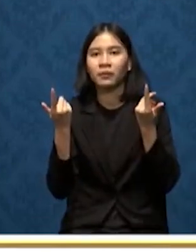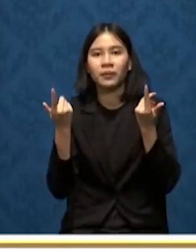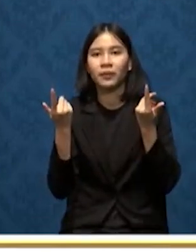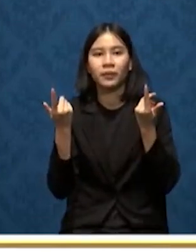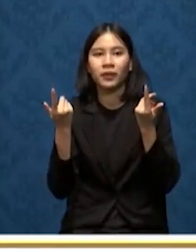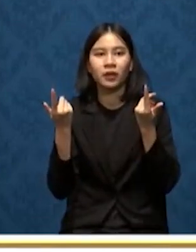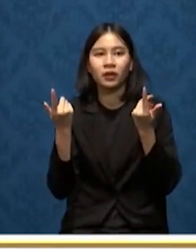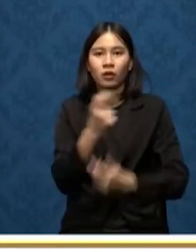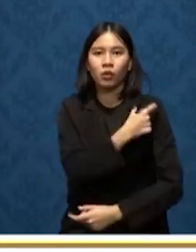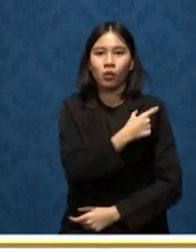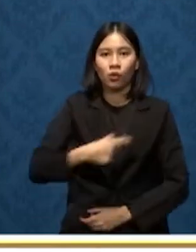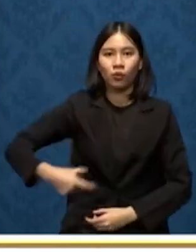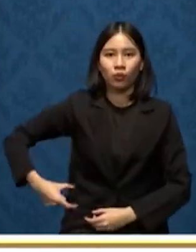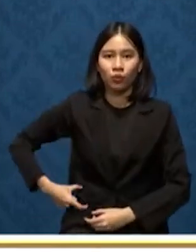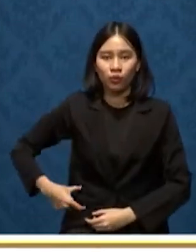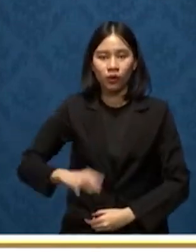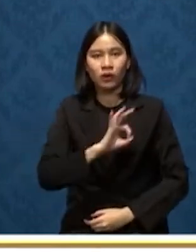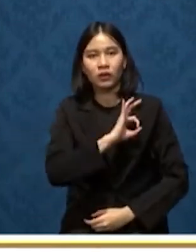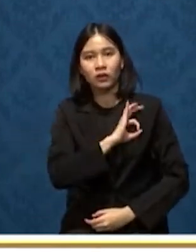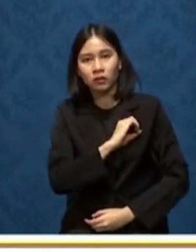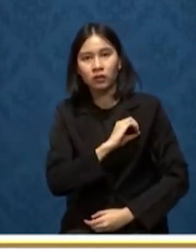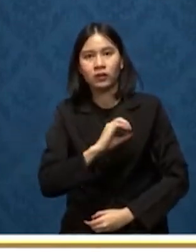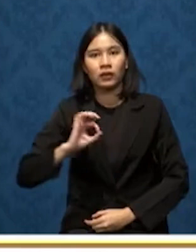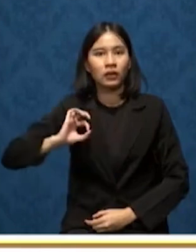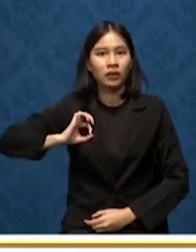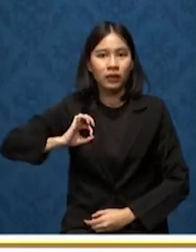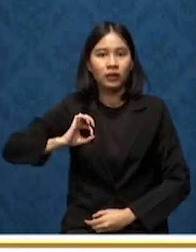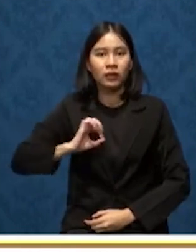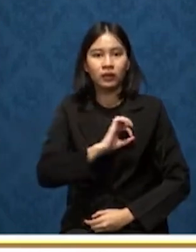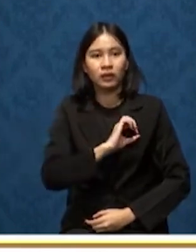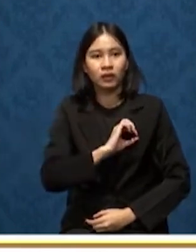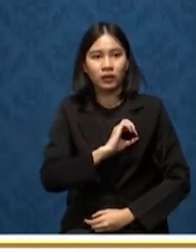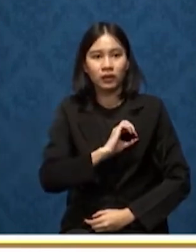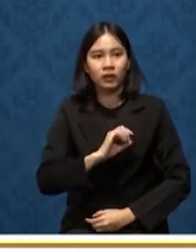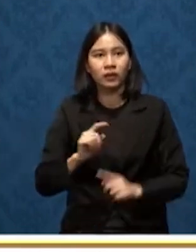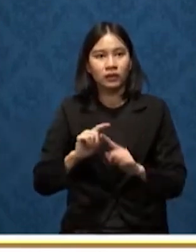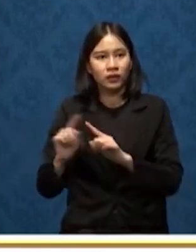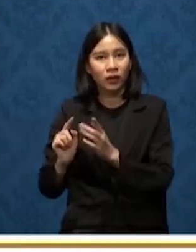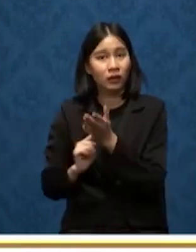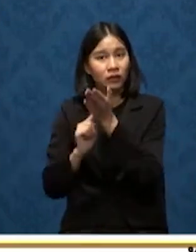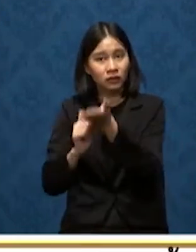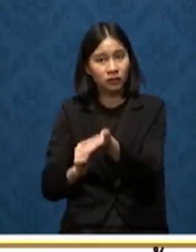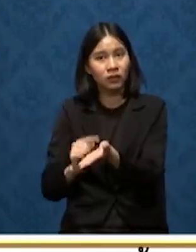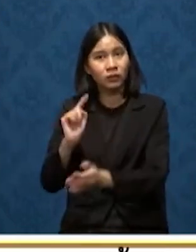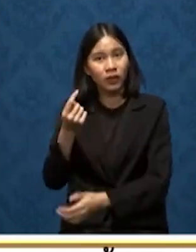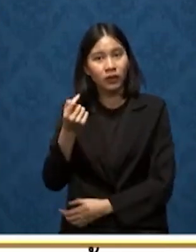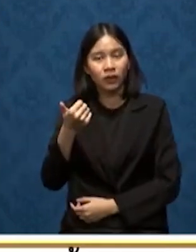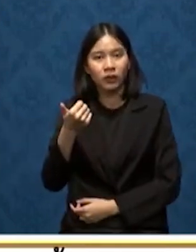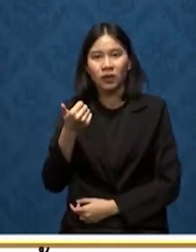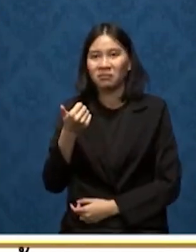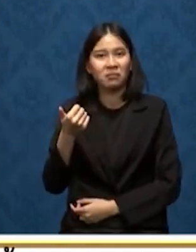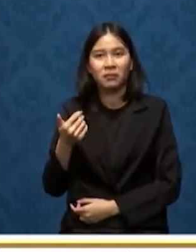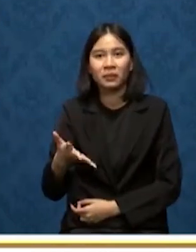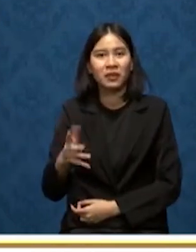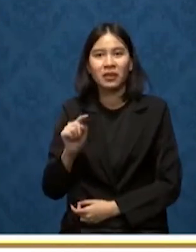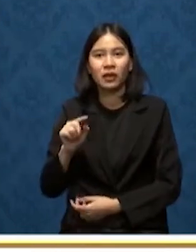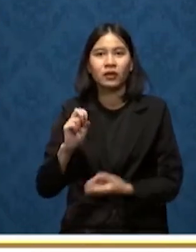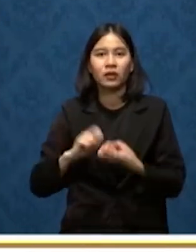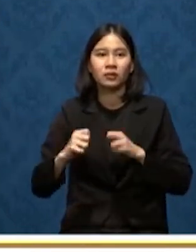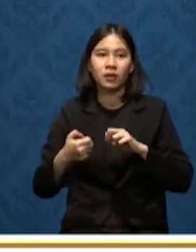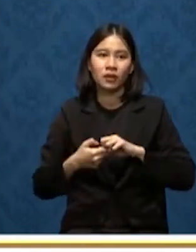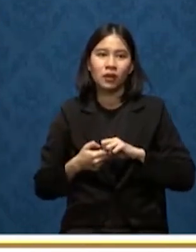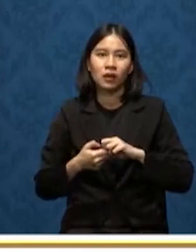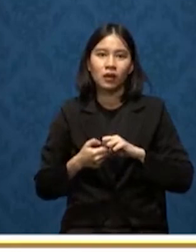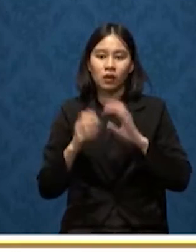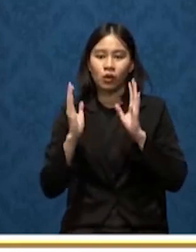ัเครื่องราษกำเร็กต่อ หรอจะมีต่อเองชนขอเสนอเคราษได้หอปครับไม่ได้ครับ นี่คอเป็ปัญหา 12